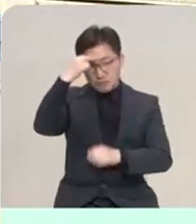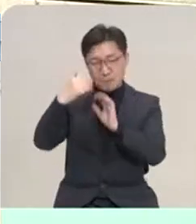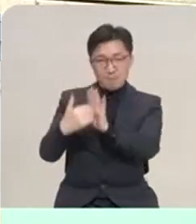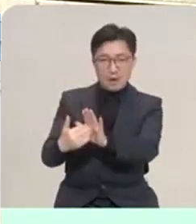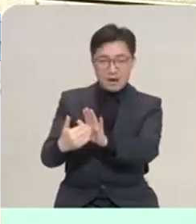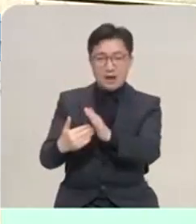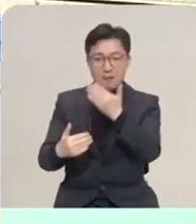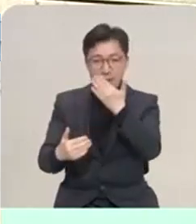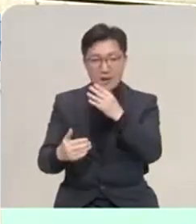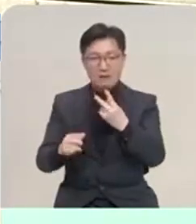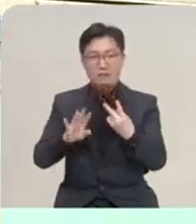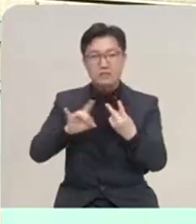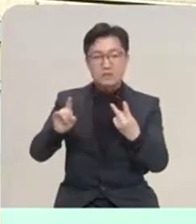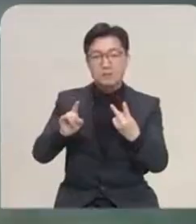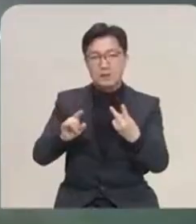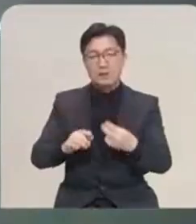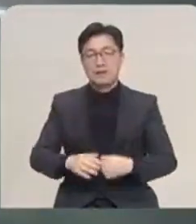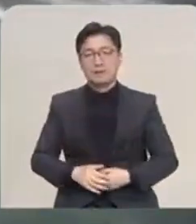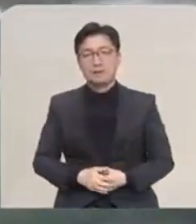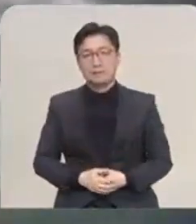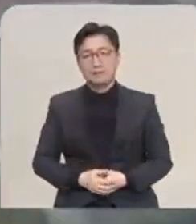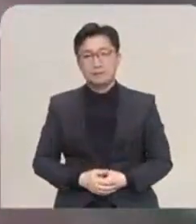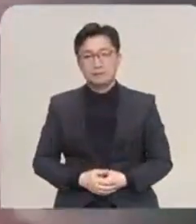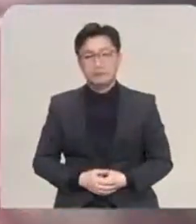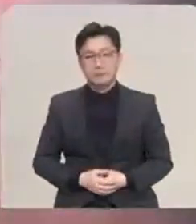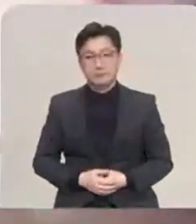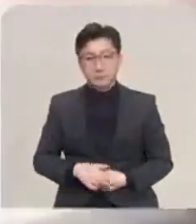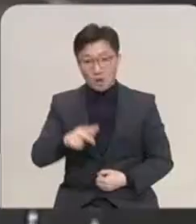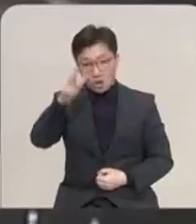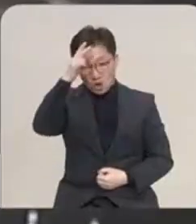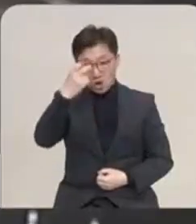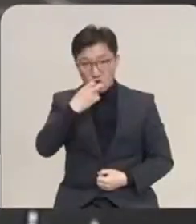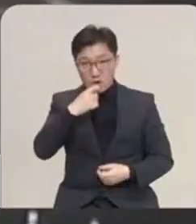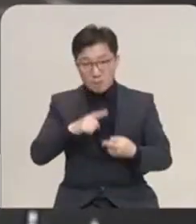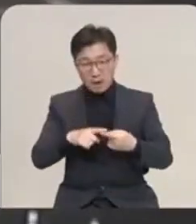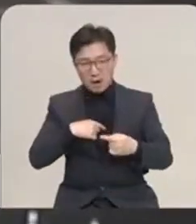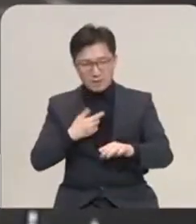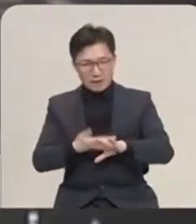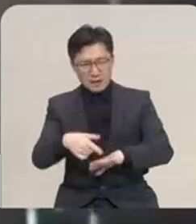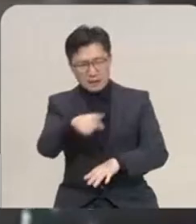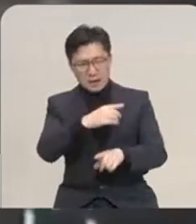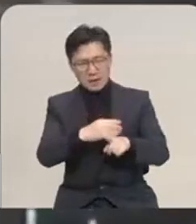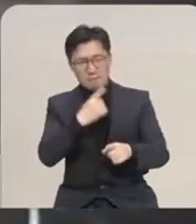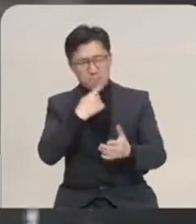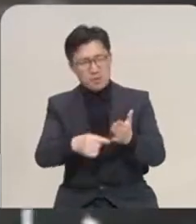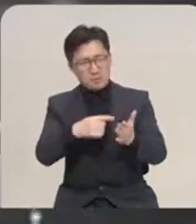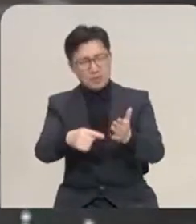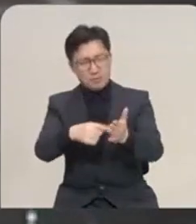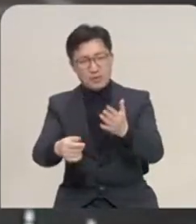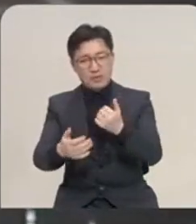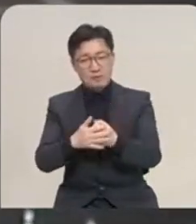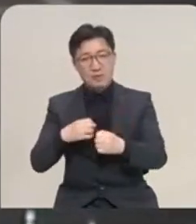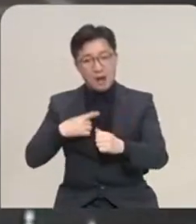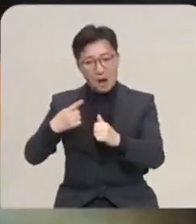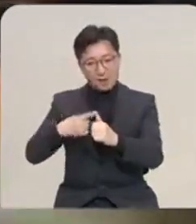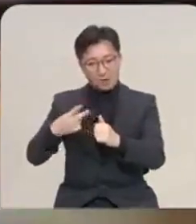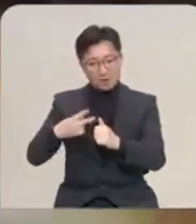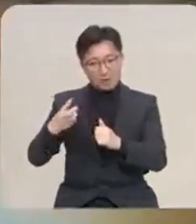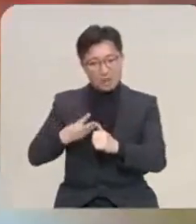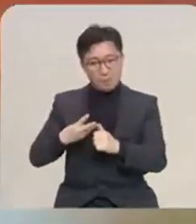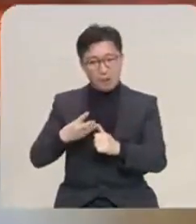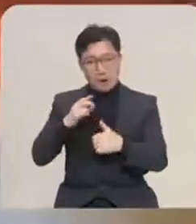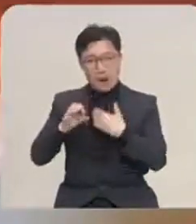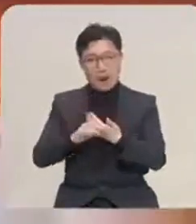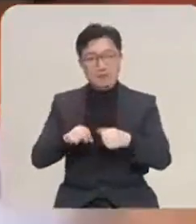배에 늘어나는 효과가 있어 경찰은 음주운전으로 많은 사상자를 내거나 세 번 이상 범하는 경우에는